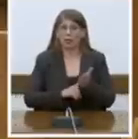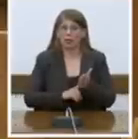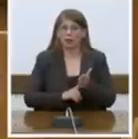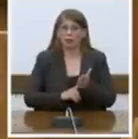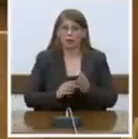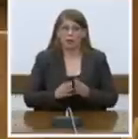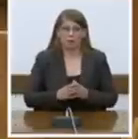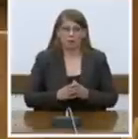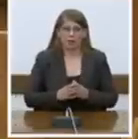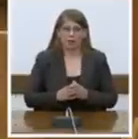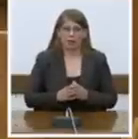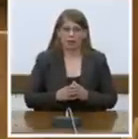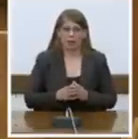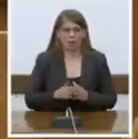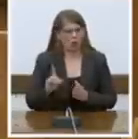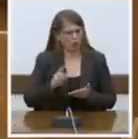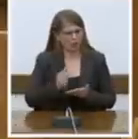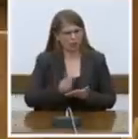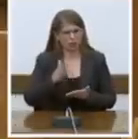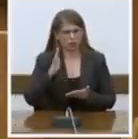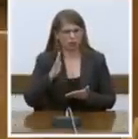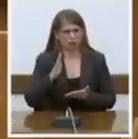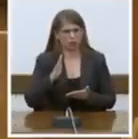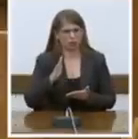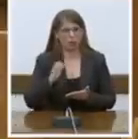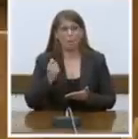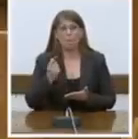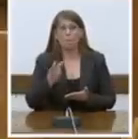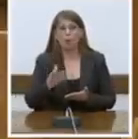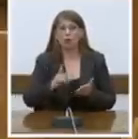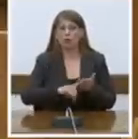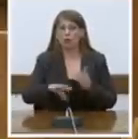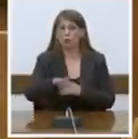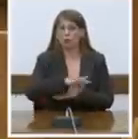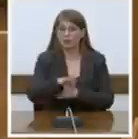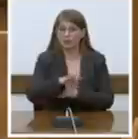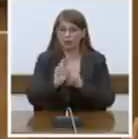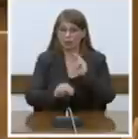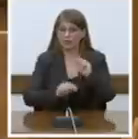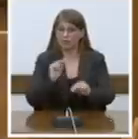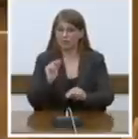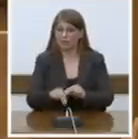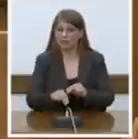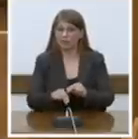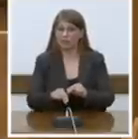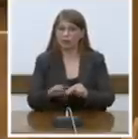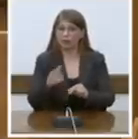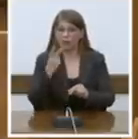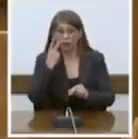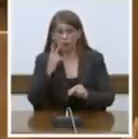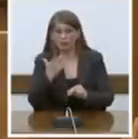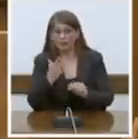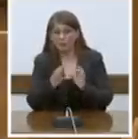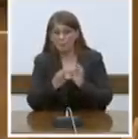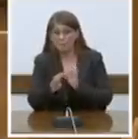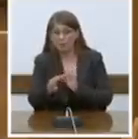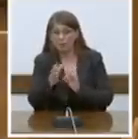αξιολογούμε πόσα νομοσχέδια ψηφίστηκαν, ποια μέτρα